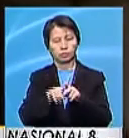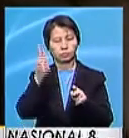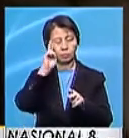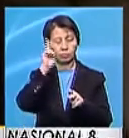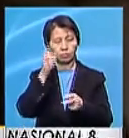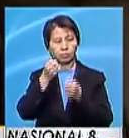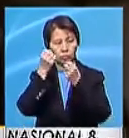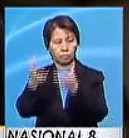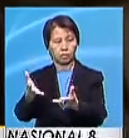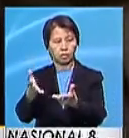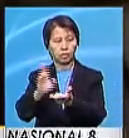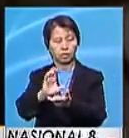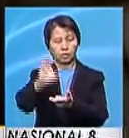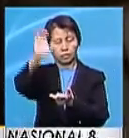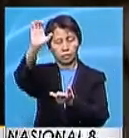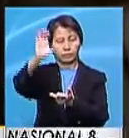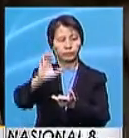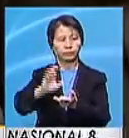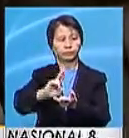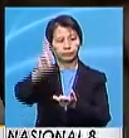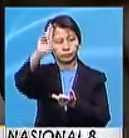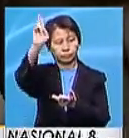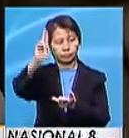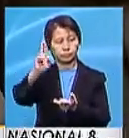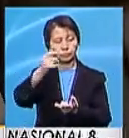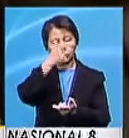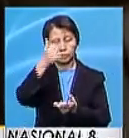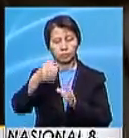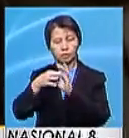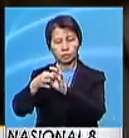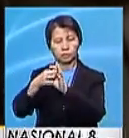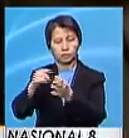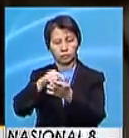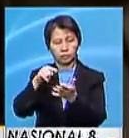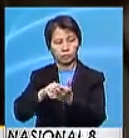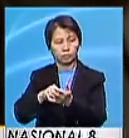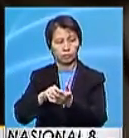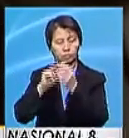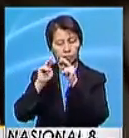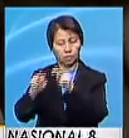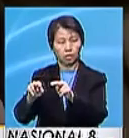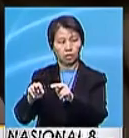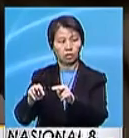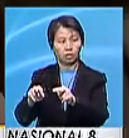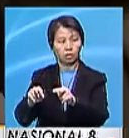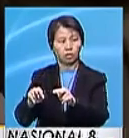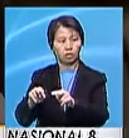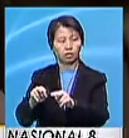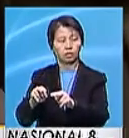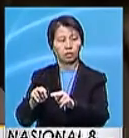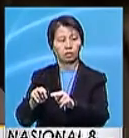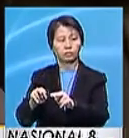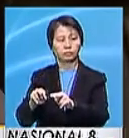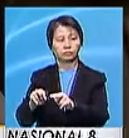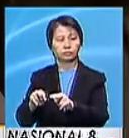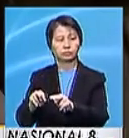bersama dengan Cambridge University dan oleh kerana kerjasama ini nampaknya bukan saja dari segi